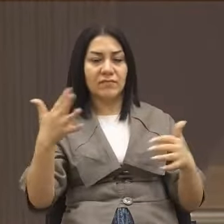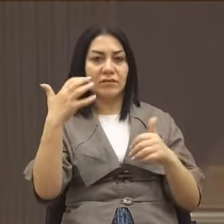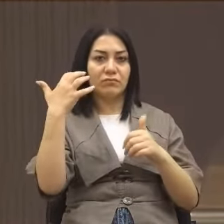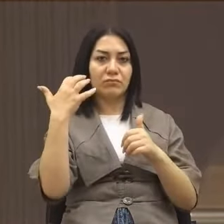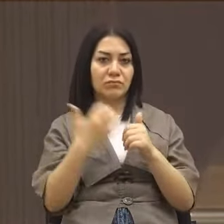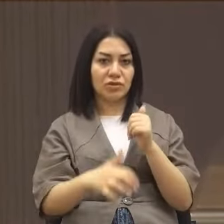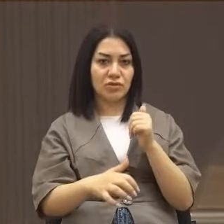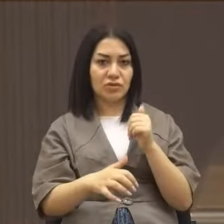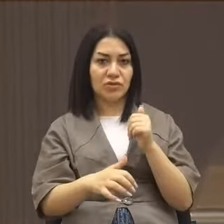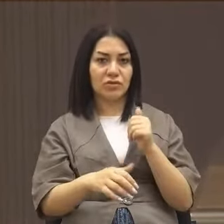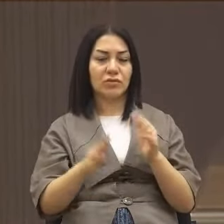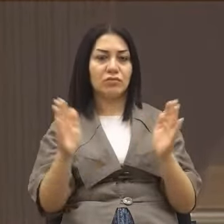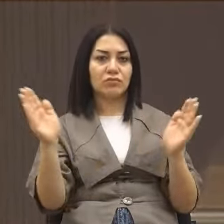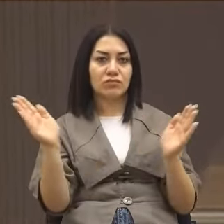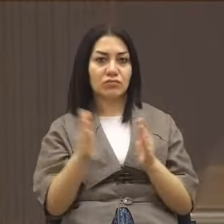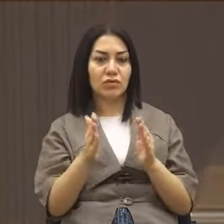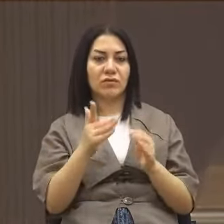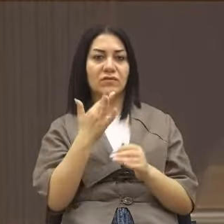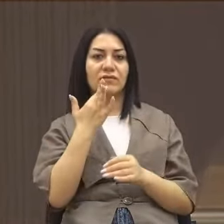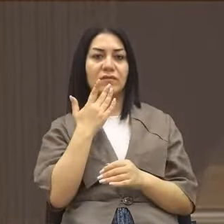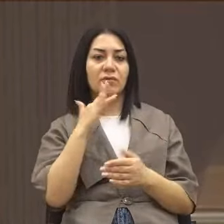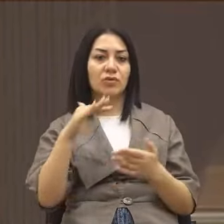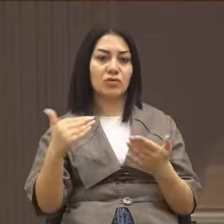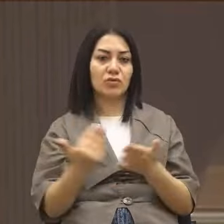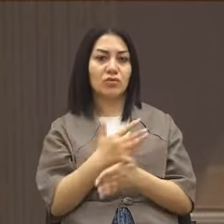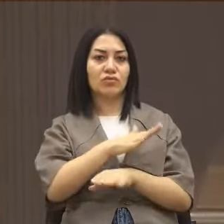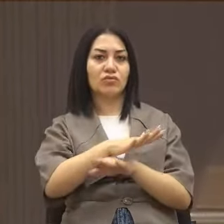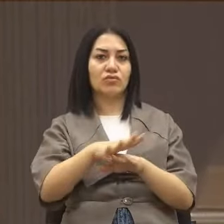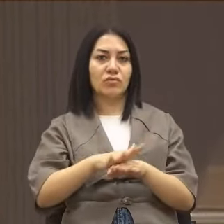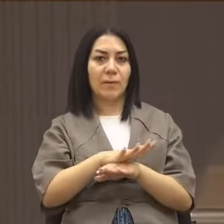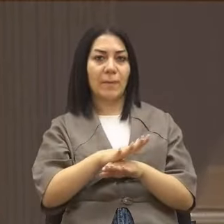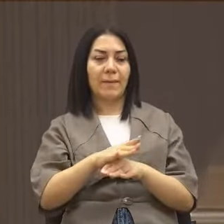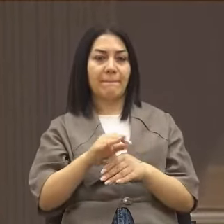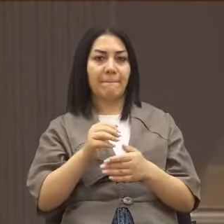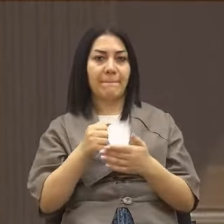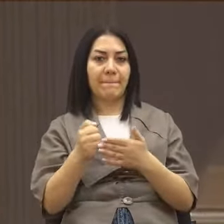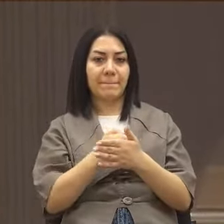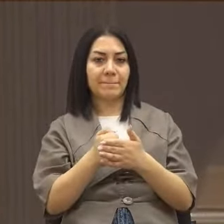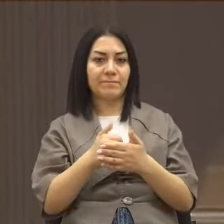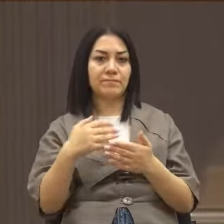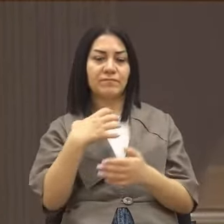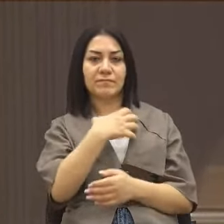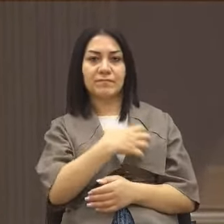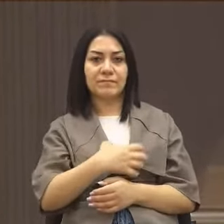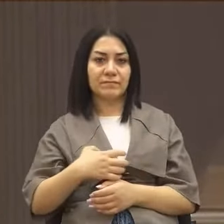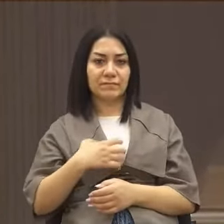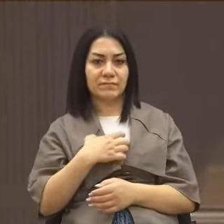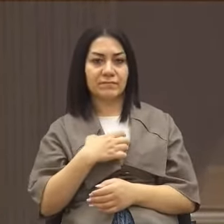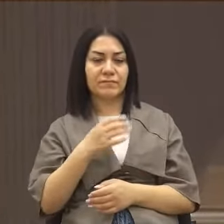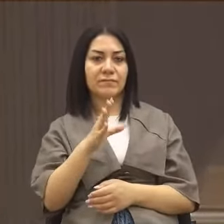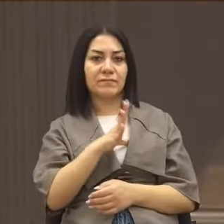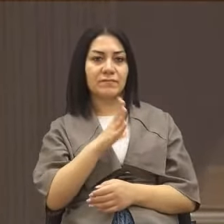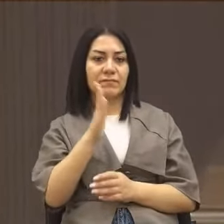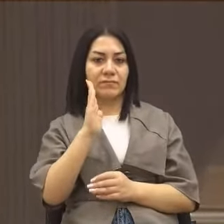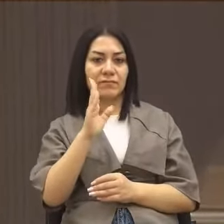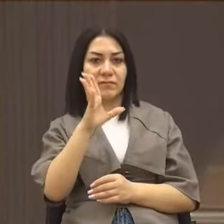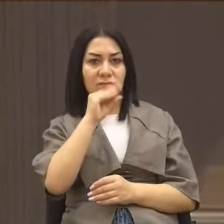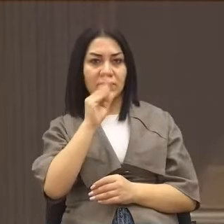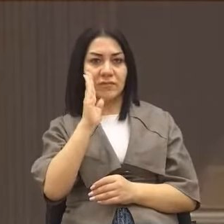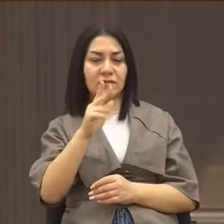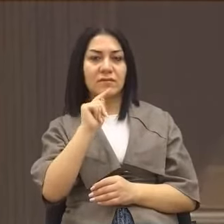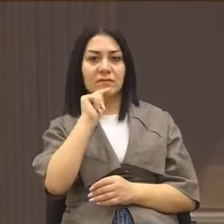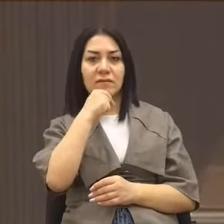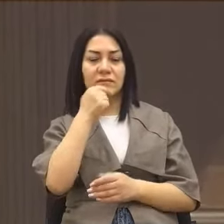միջին, թե մանր տնտեսվարողներին նոր շուկաներ ուղղորդելու գործում կարևոր դերակատարում կարող են ունենալ նաև